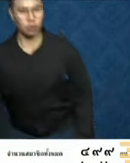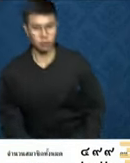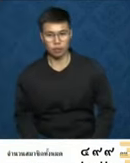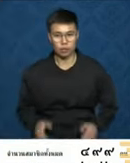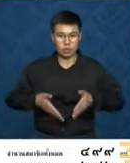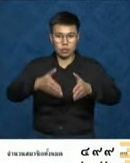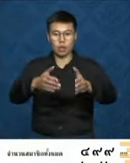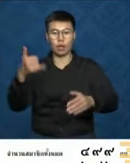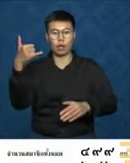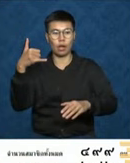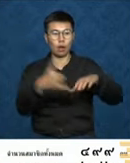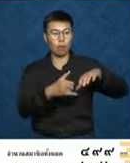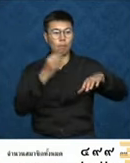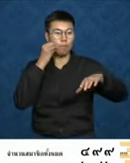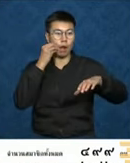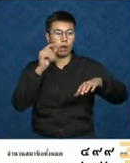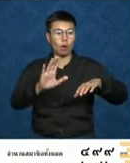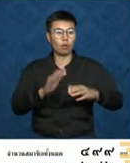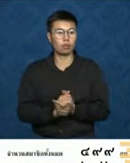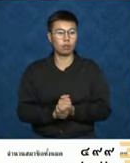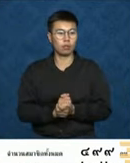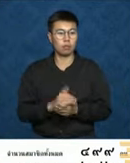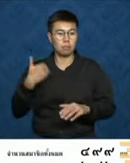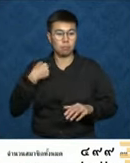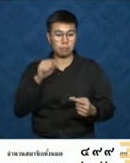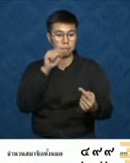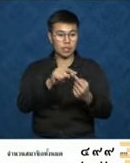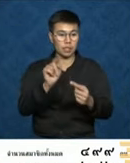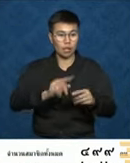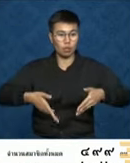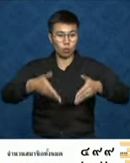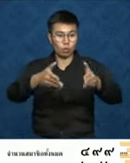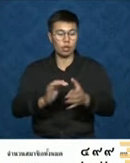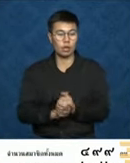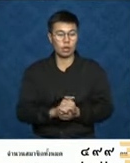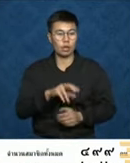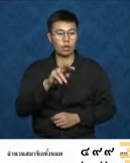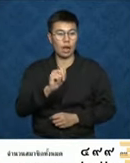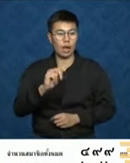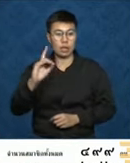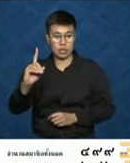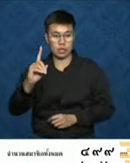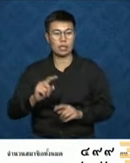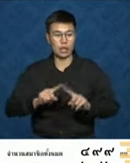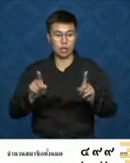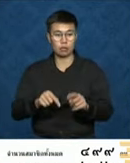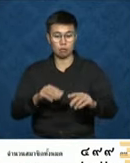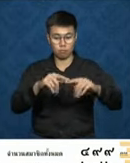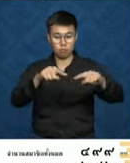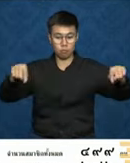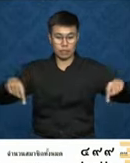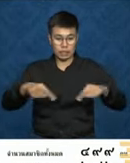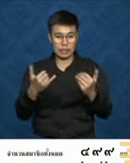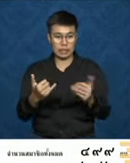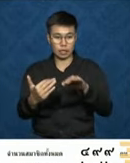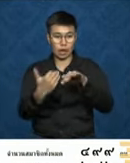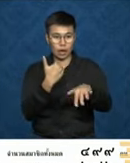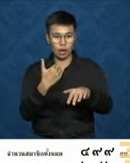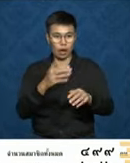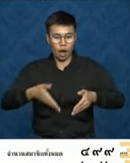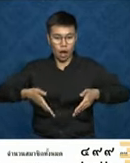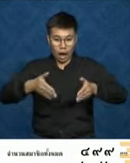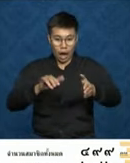บ้านคำโพโคกกล่องซึ่งจะเส้นเนี้จะทะลุไปถึงตำบลนาดีอำเภอนาเยียได้แต่ 2บริเวณเค่ะเป็นทางเข้าหลัก